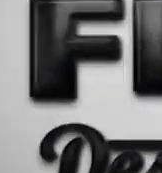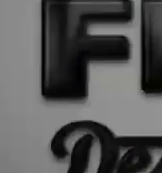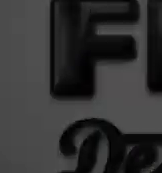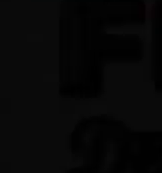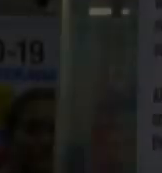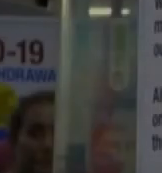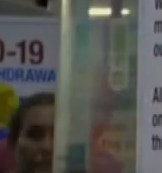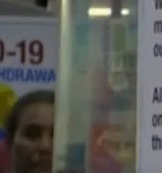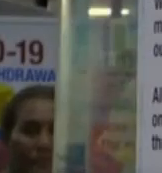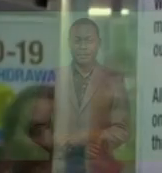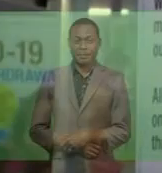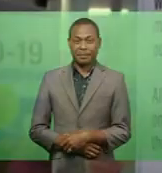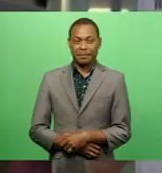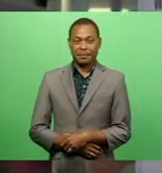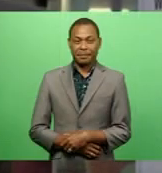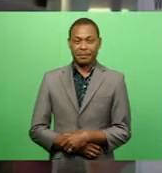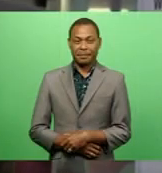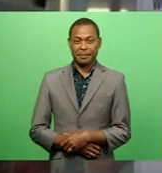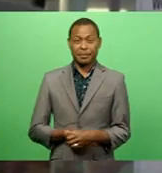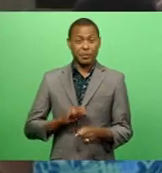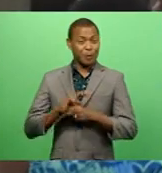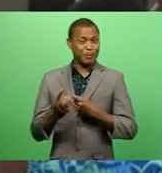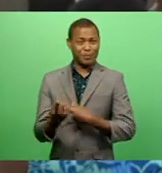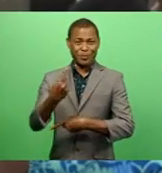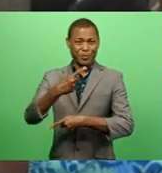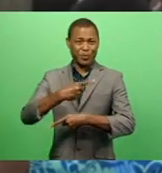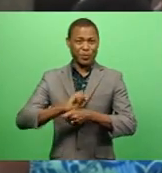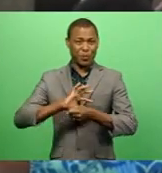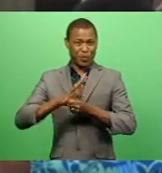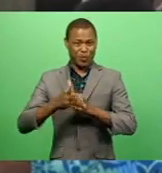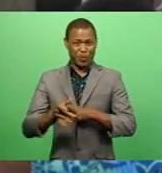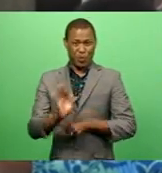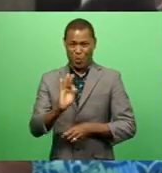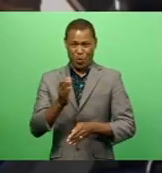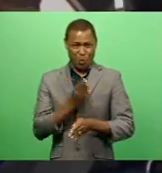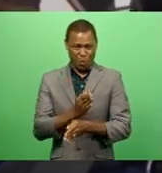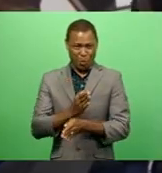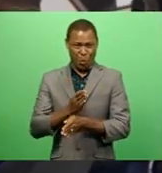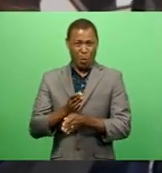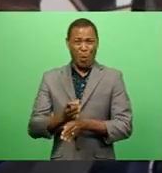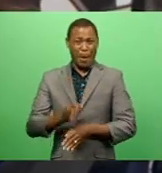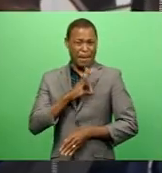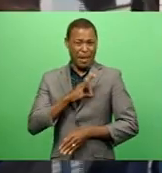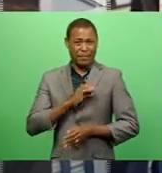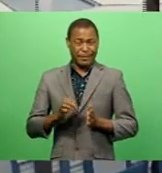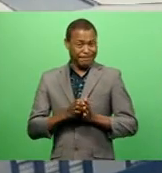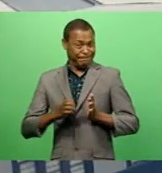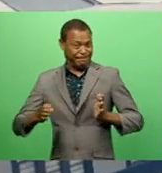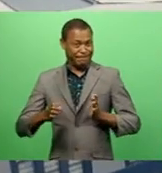2 देश की In the news tonight, COVID-19 unemployment benefits extended.